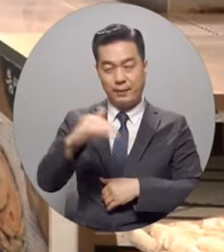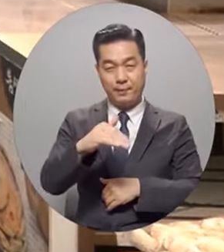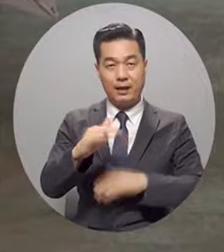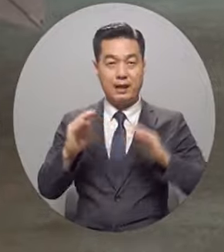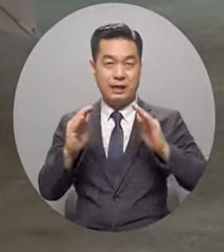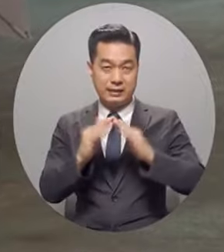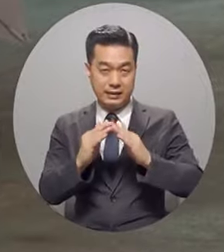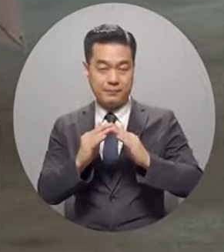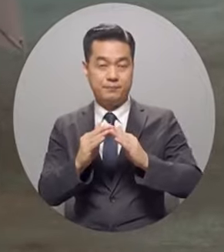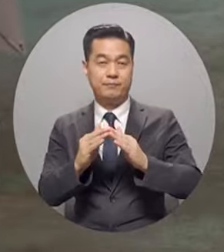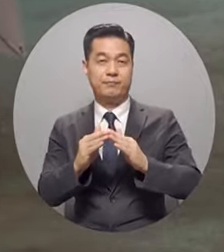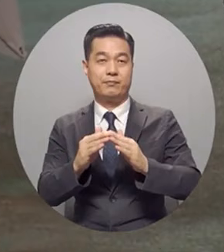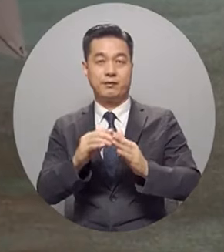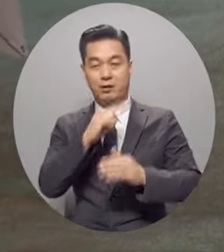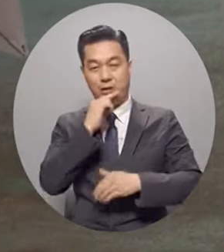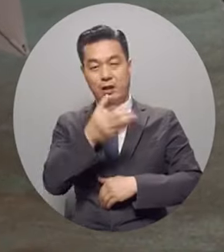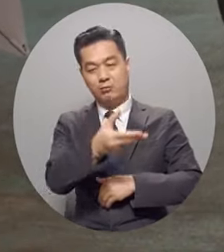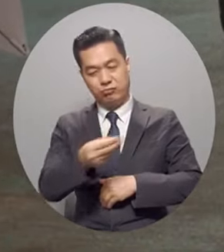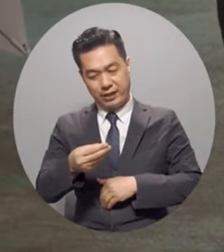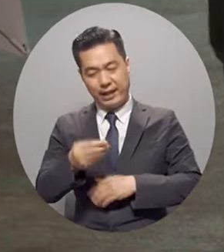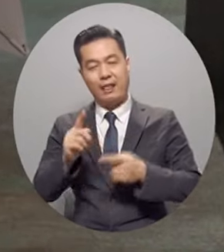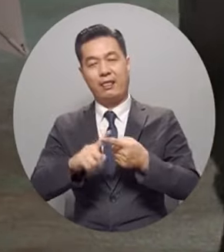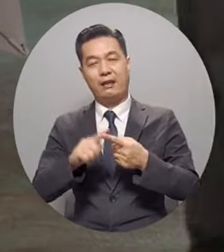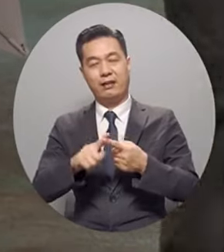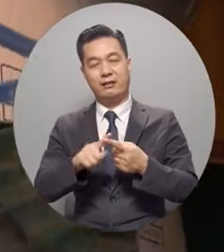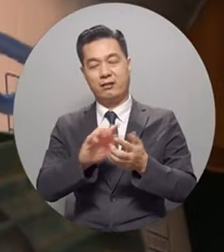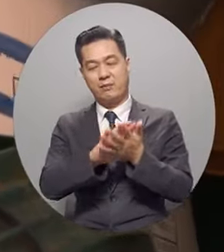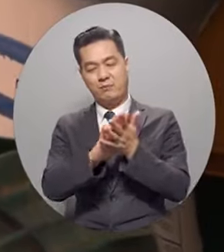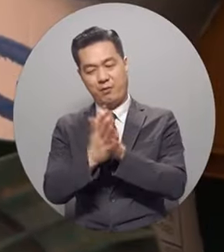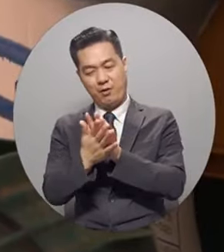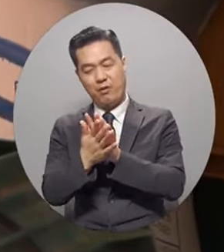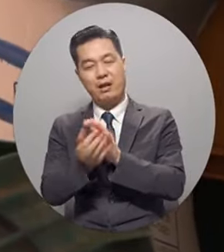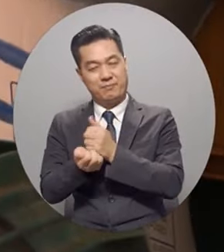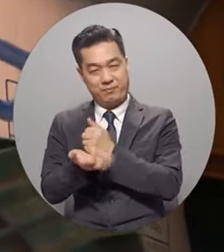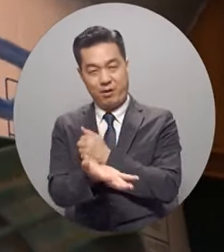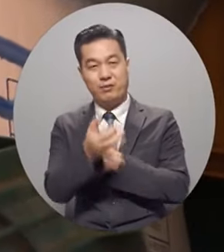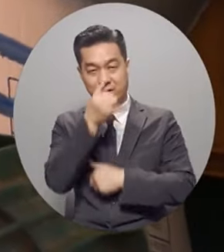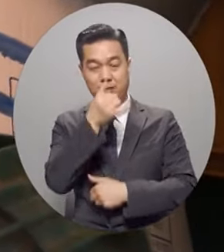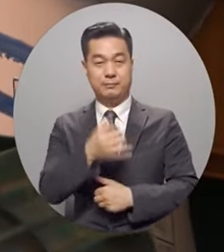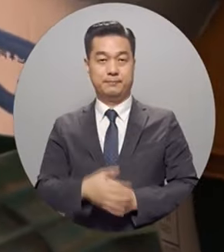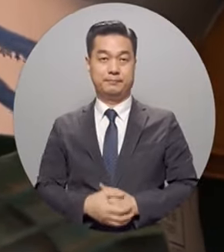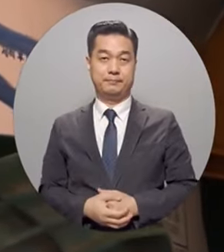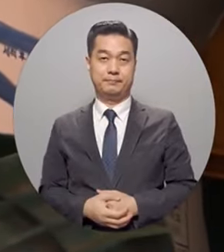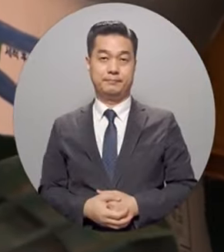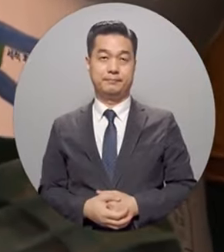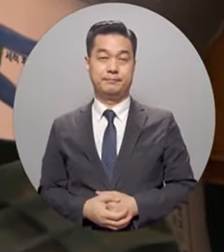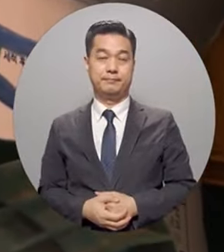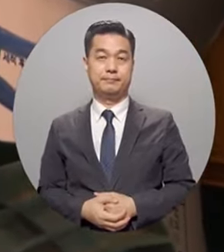가계부채 등이 여전히 변수가 될 것으로 전망됩니다. MBC 뉴스 박진주입니다.